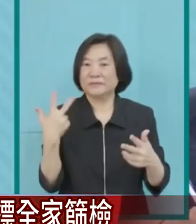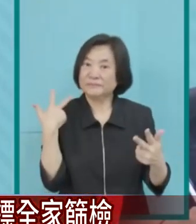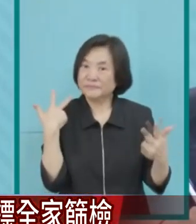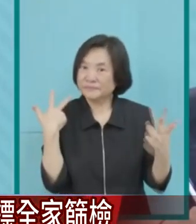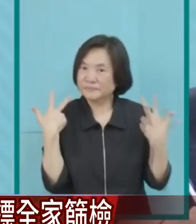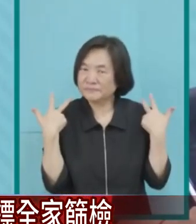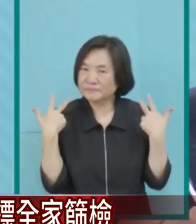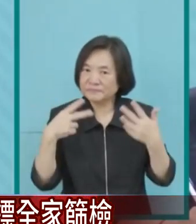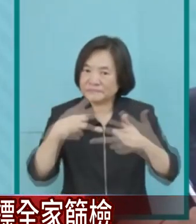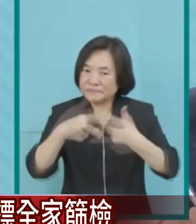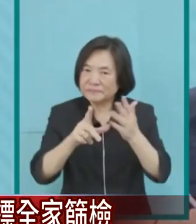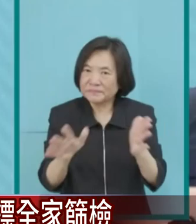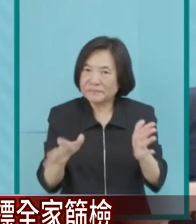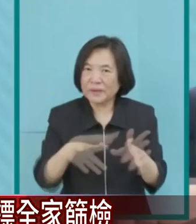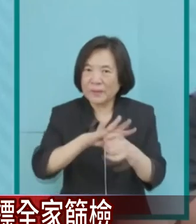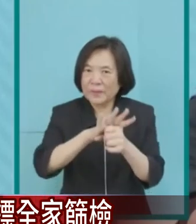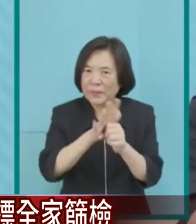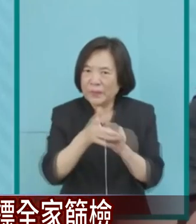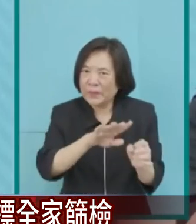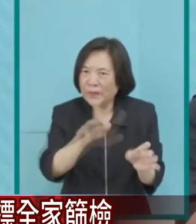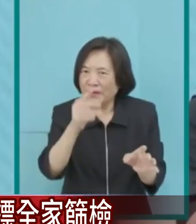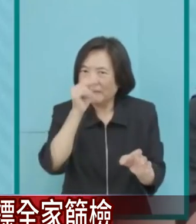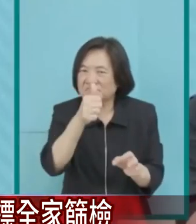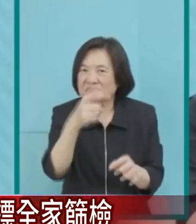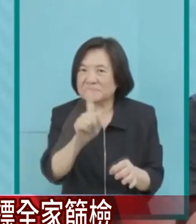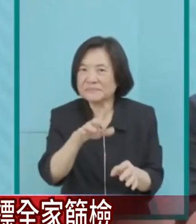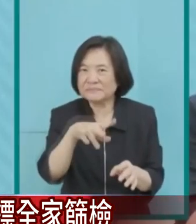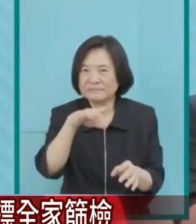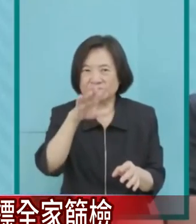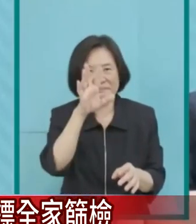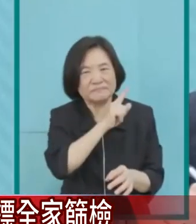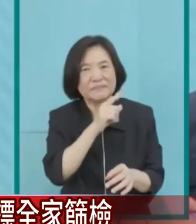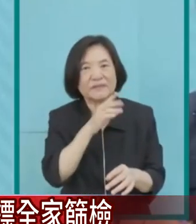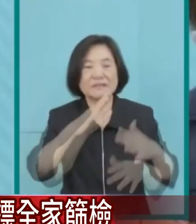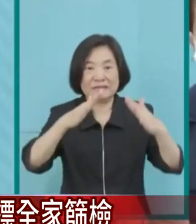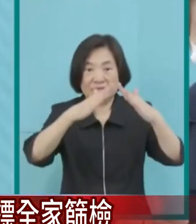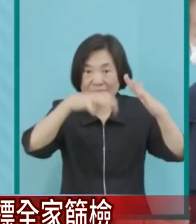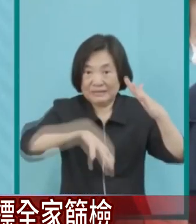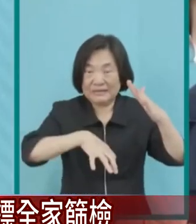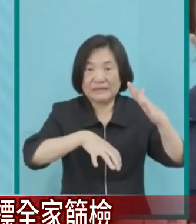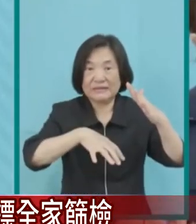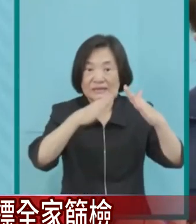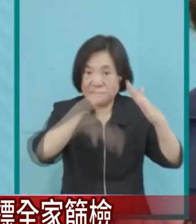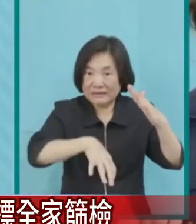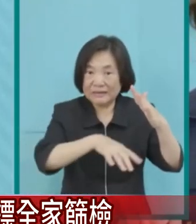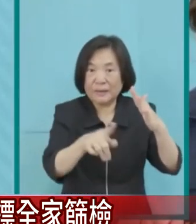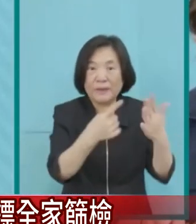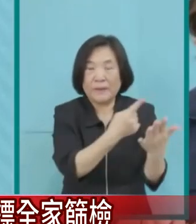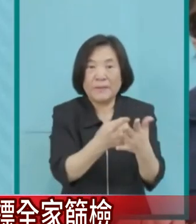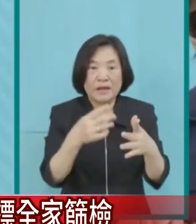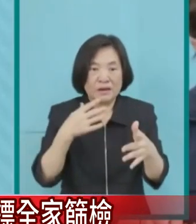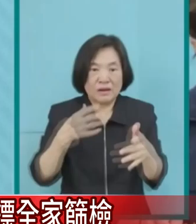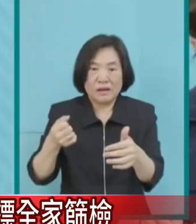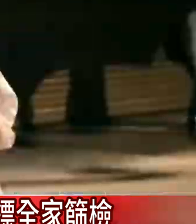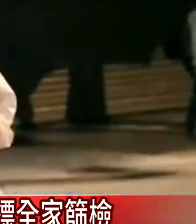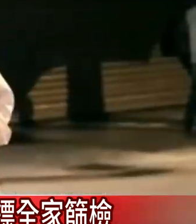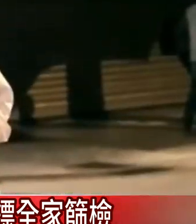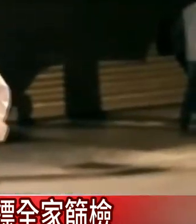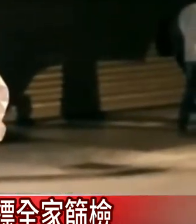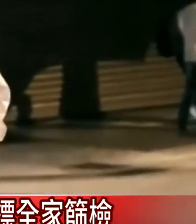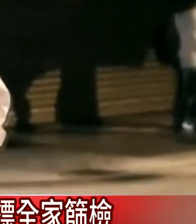察，发现它有个特色，它最大的特色就是哦，家户传染很明显的，所以我们现在是